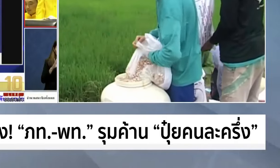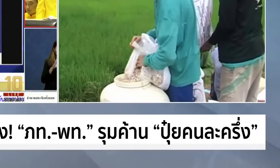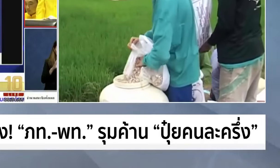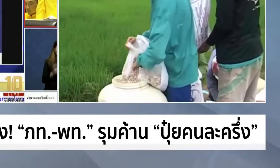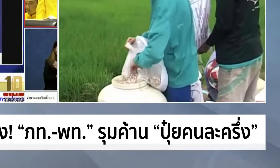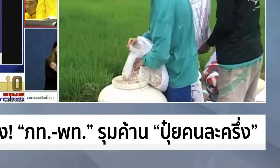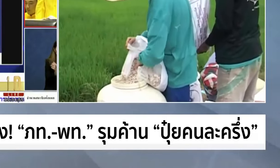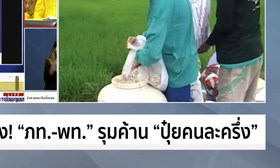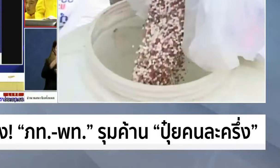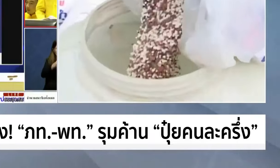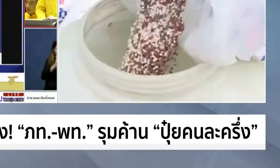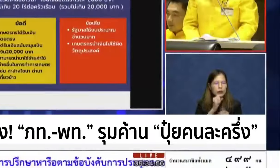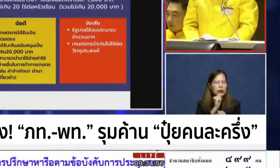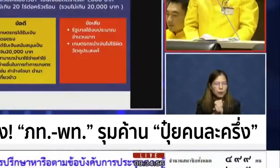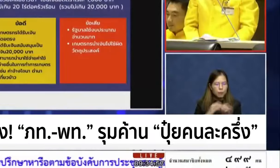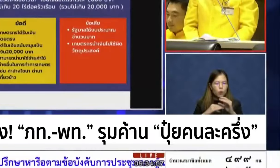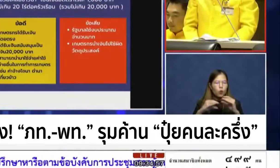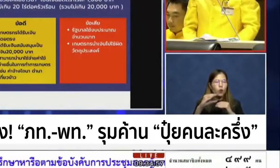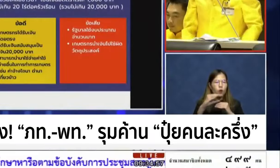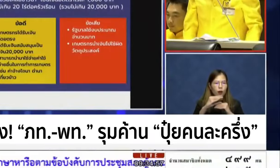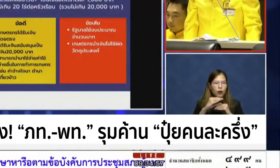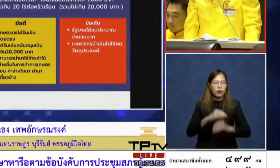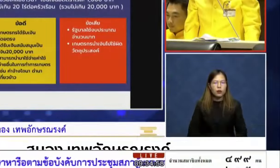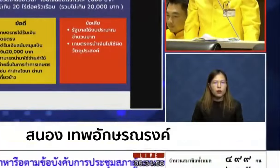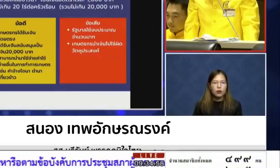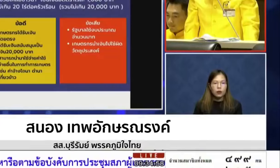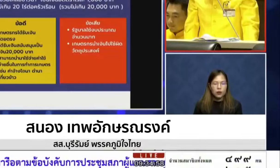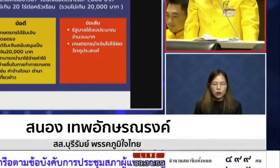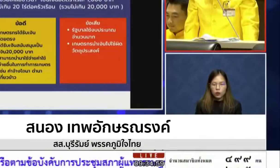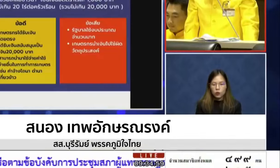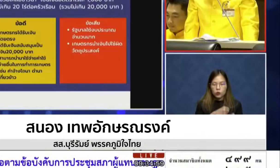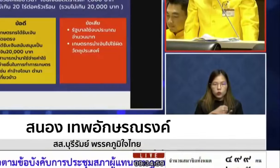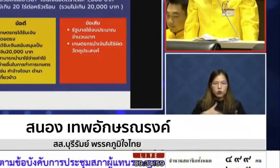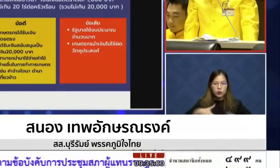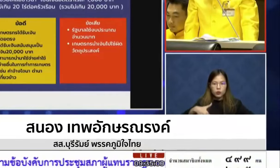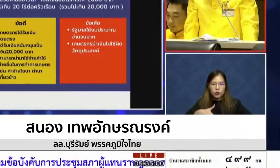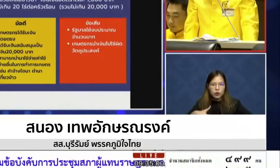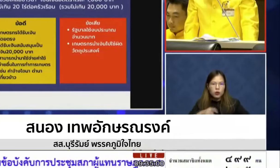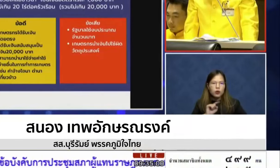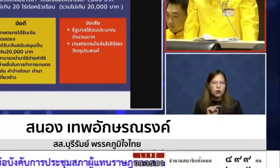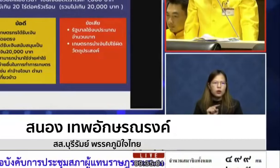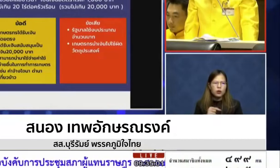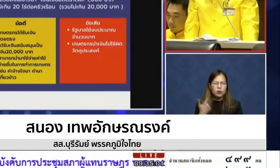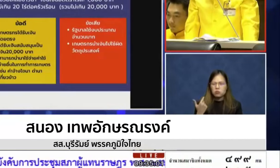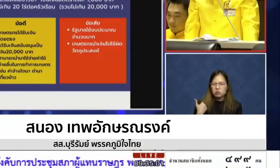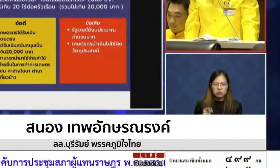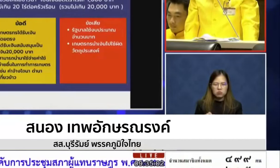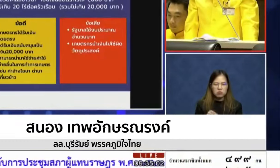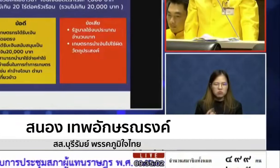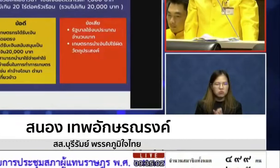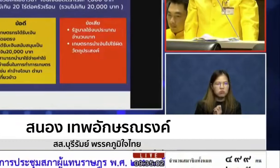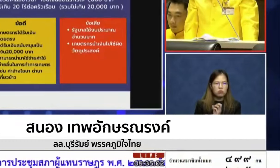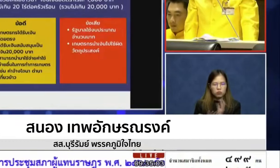ยู่สืบเรื่องจากโครงการนี้แทนที่จะเป็นการช่วยเหลือพี่น้องประชาชนจะเป็นการซ้ำเติมพี่น้องประชาชน